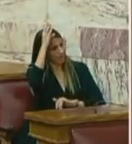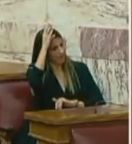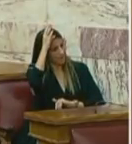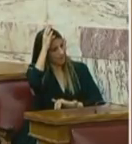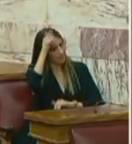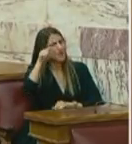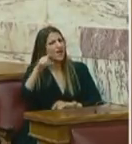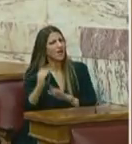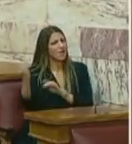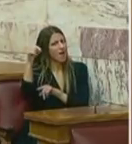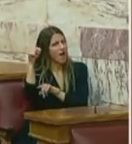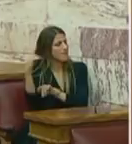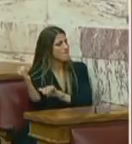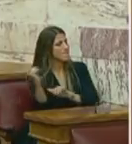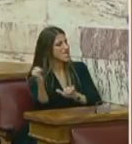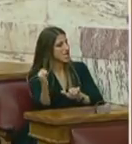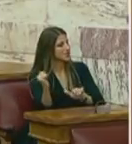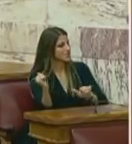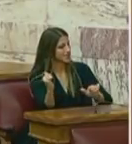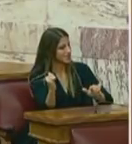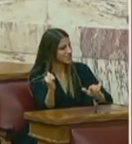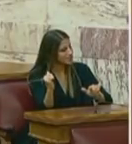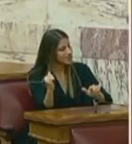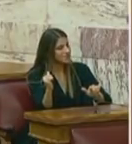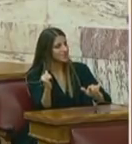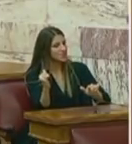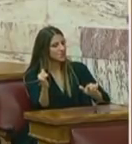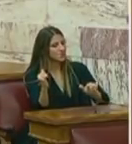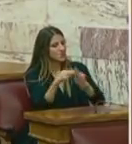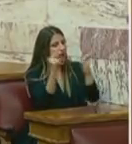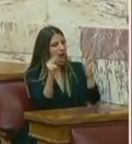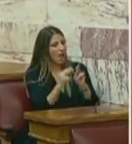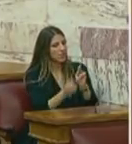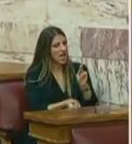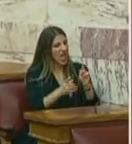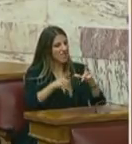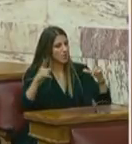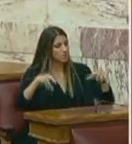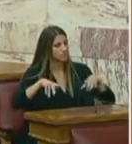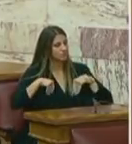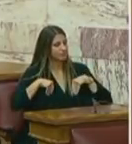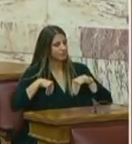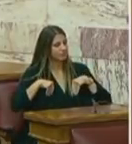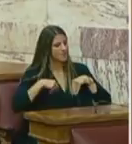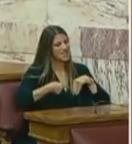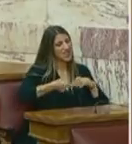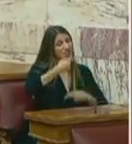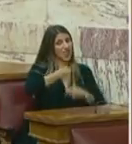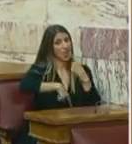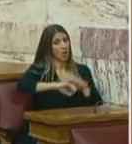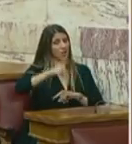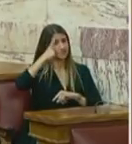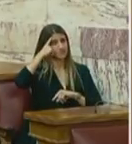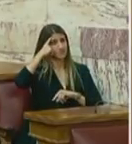ισχυρές προφανώς πιέσεις των βαρώνων έρχεται και ψάχνει να βρει ένα πρόσχημα προκειμένου